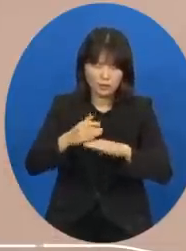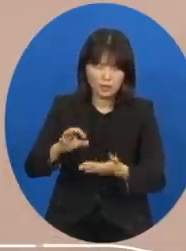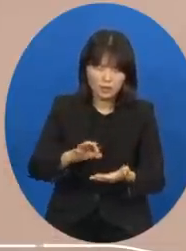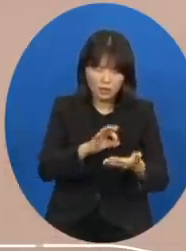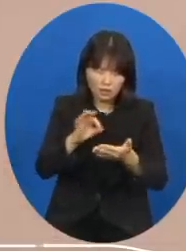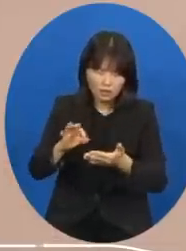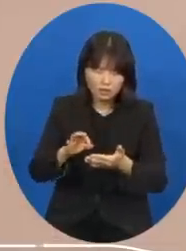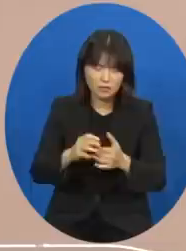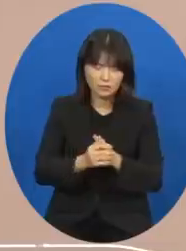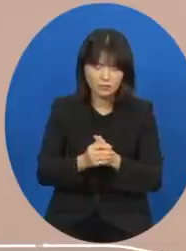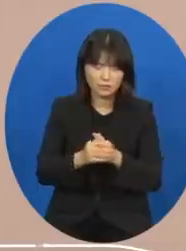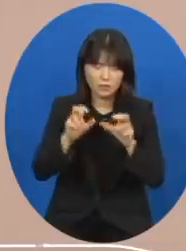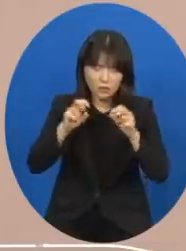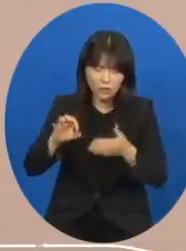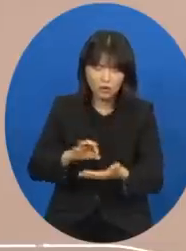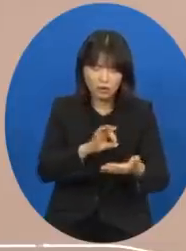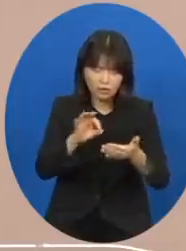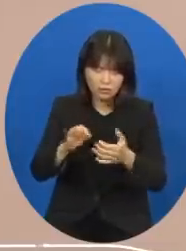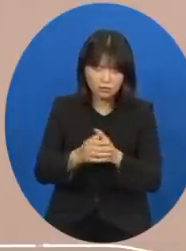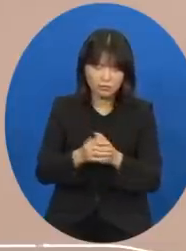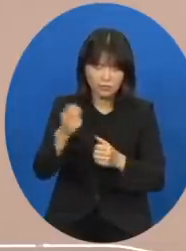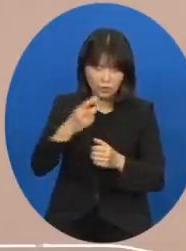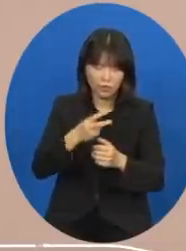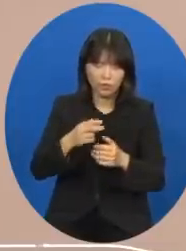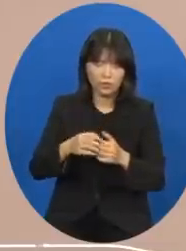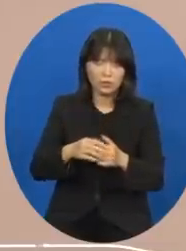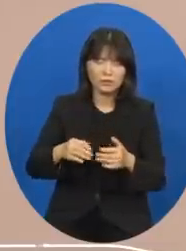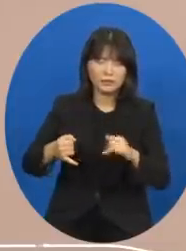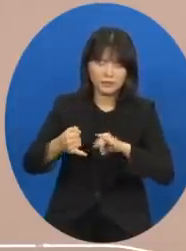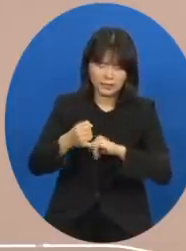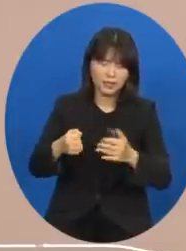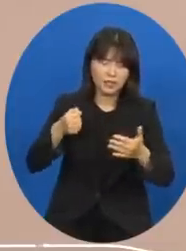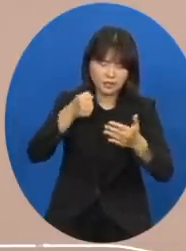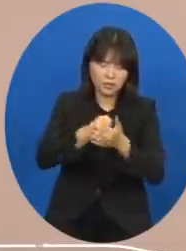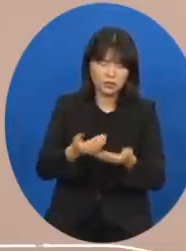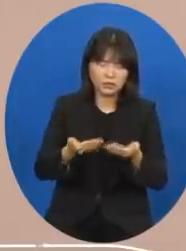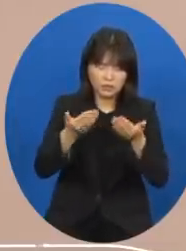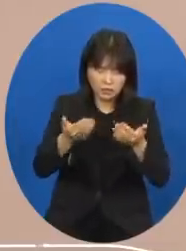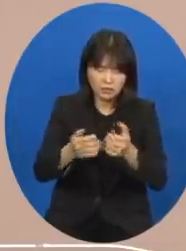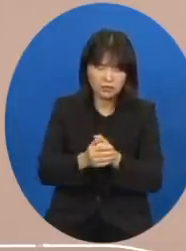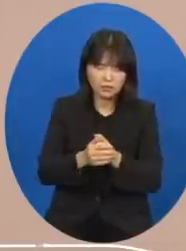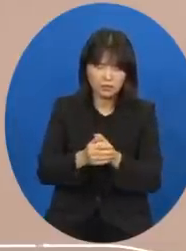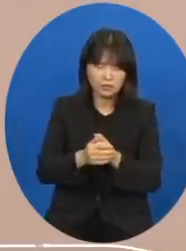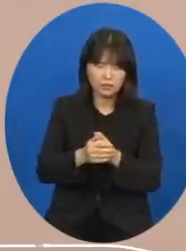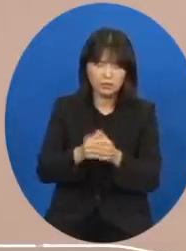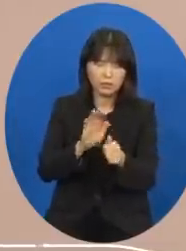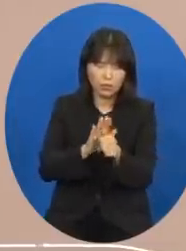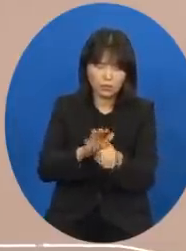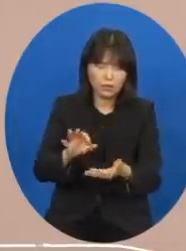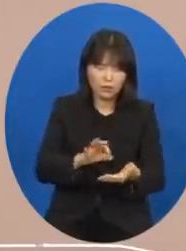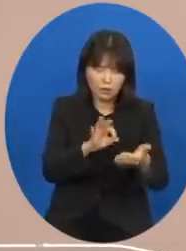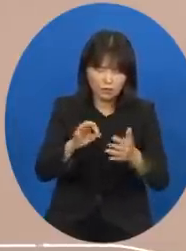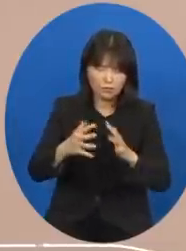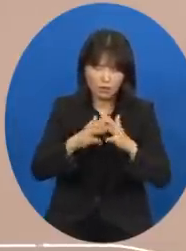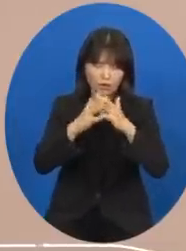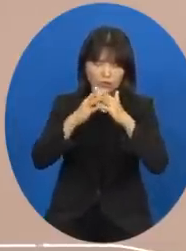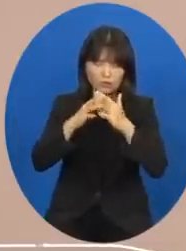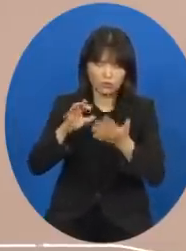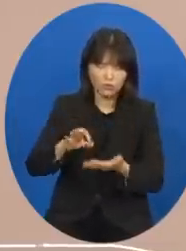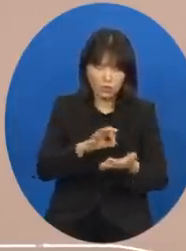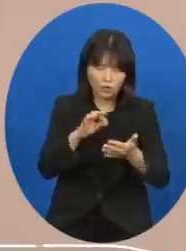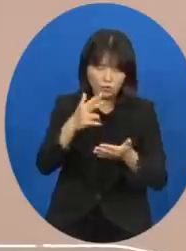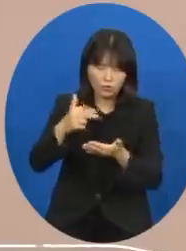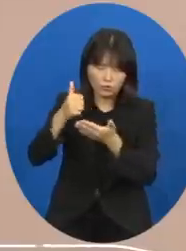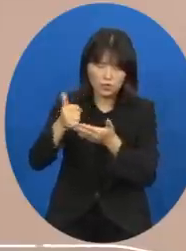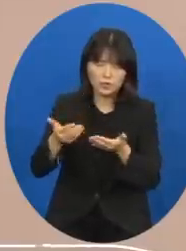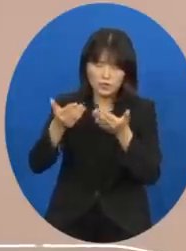감사헌금과 선교헌금 그리고 작정해드리는 구제헌금과 건축헌금을 주께